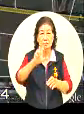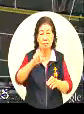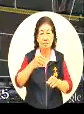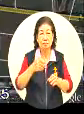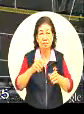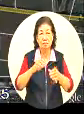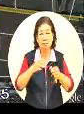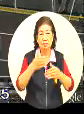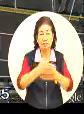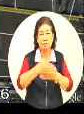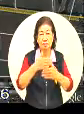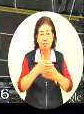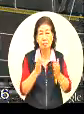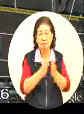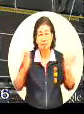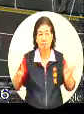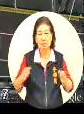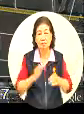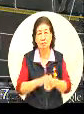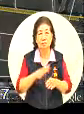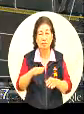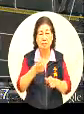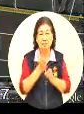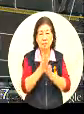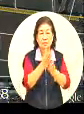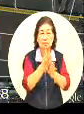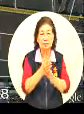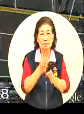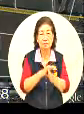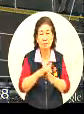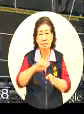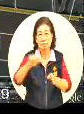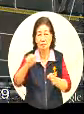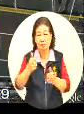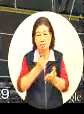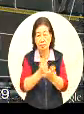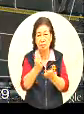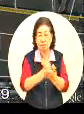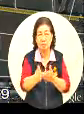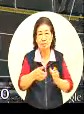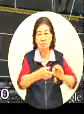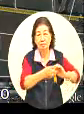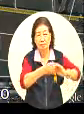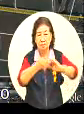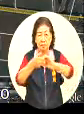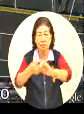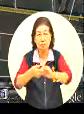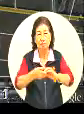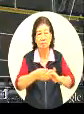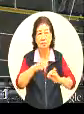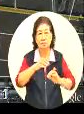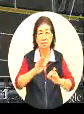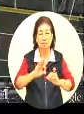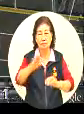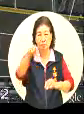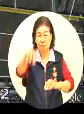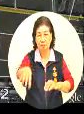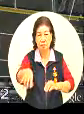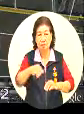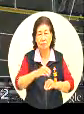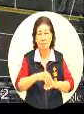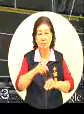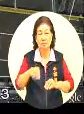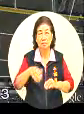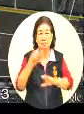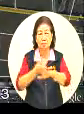边有一个货，就是拖班车货柜厂的停车场的囤